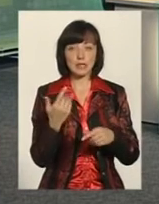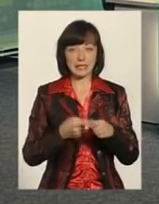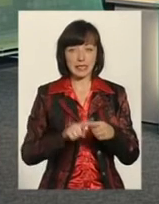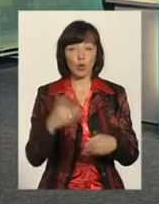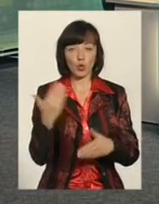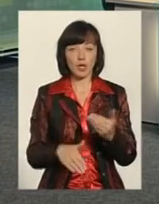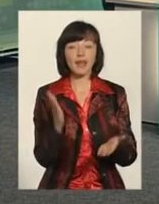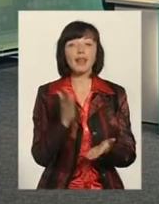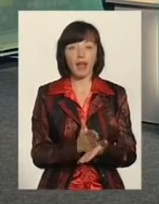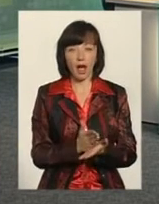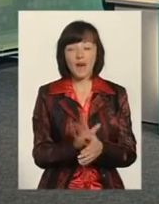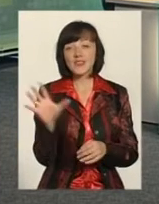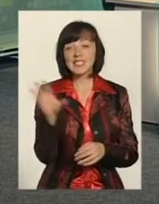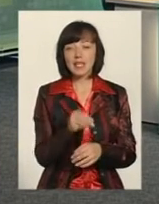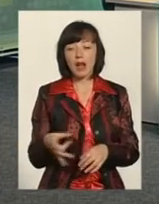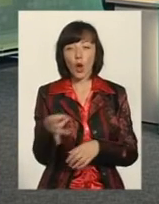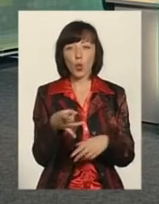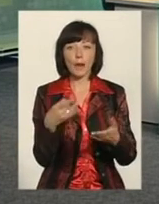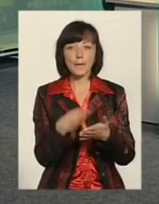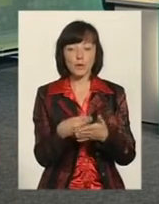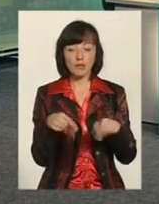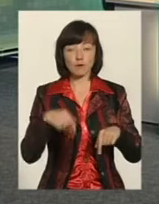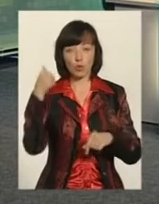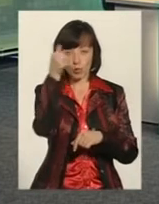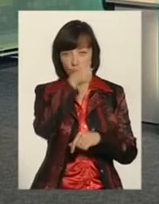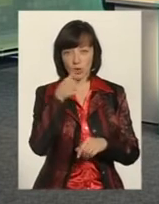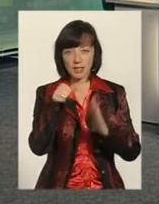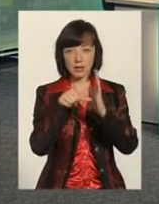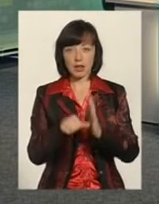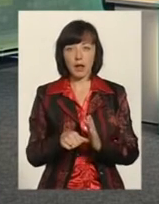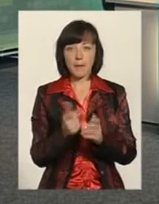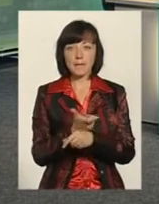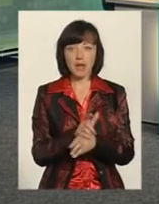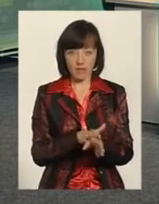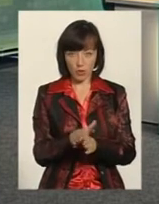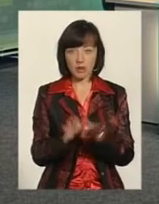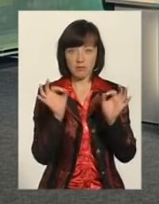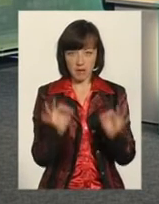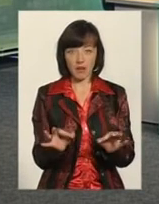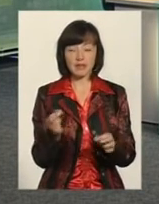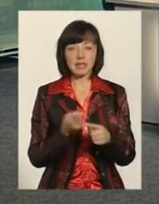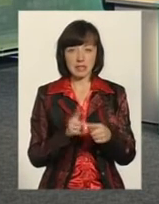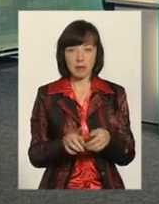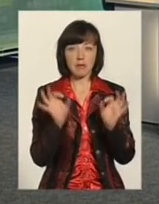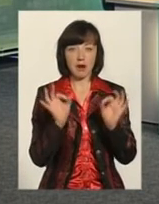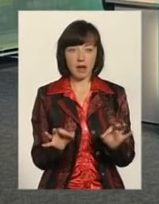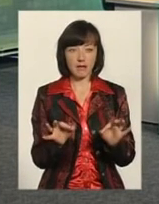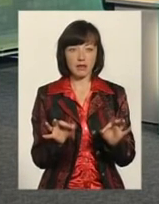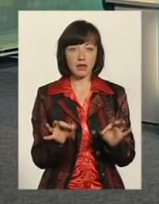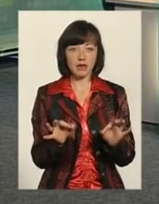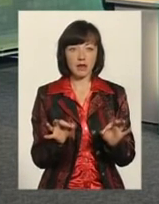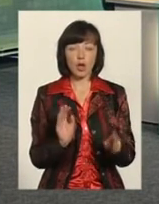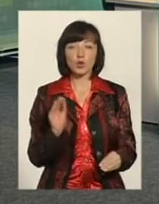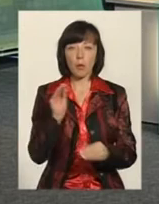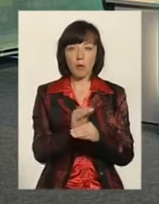І всі районні бюджети в цьому році за півріччя мали перевиконання. Це ж правда. Всі. Це правда, і до того ж я